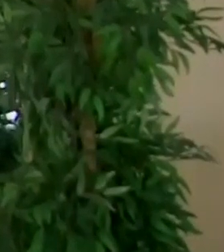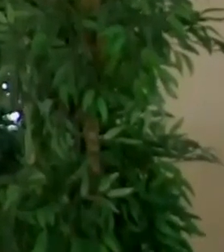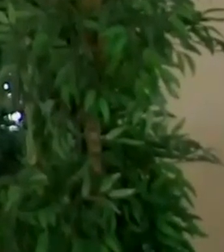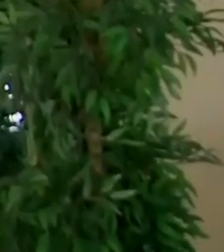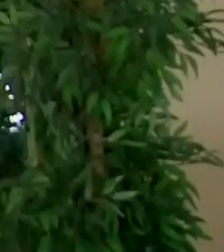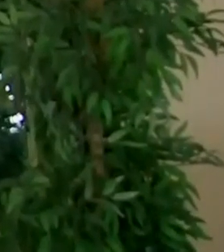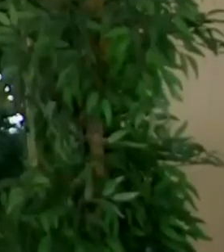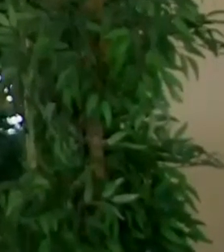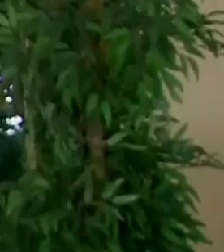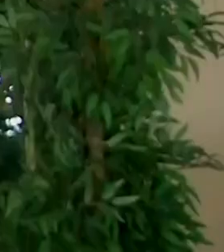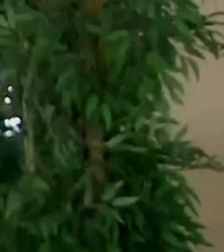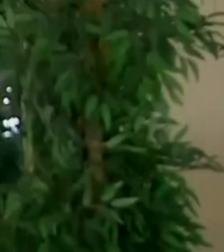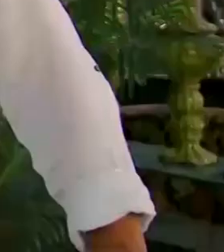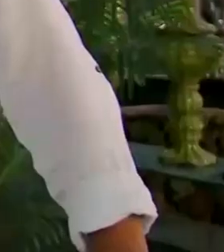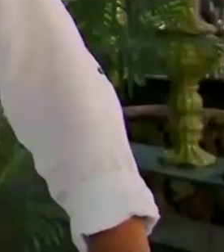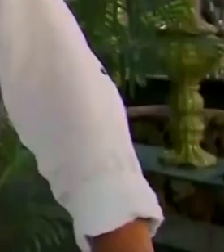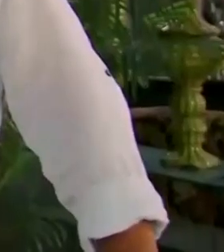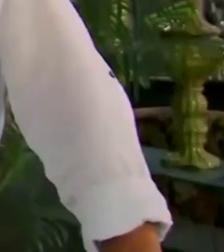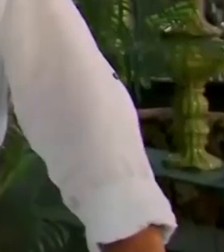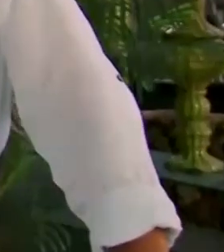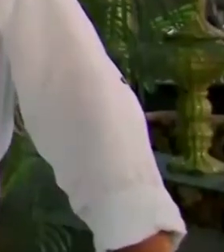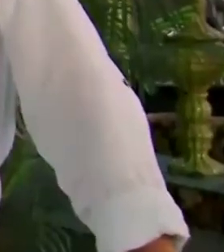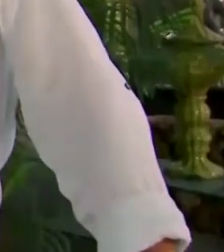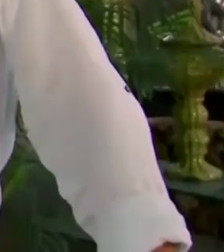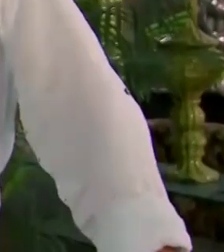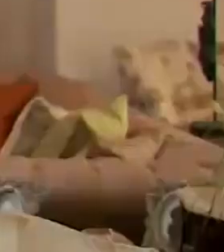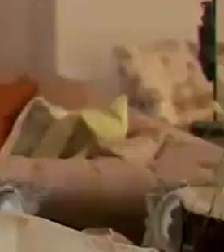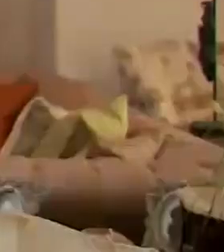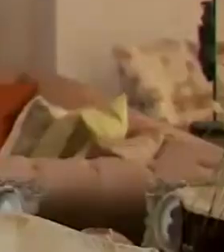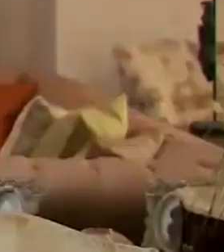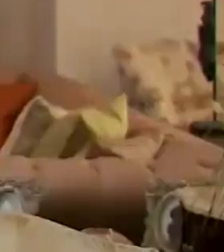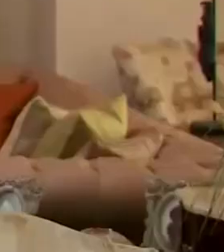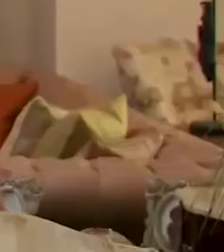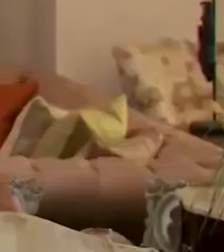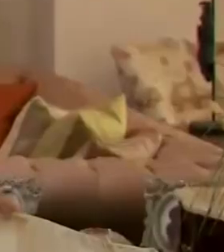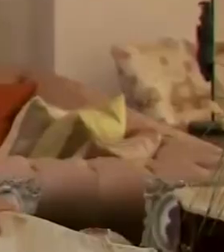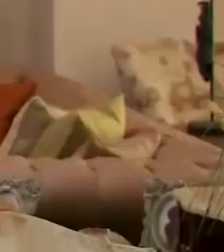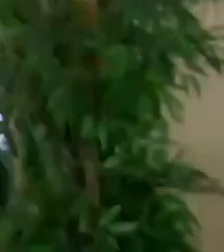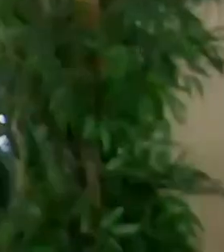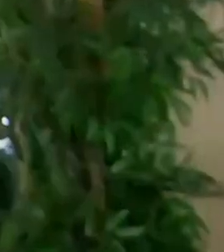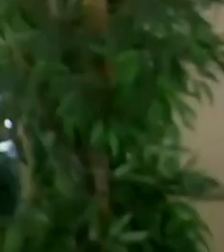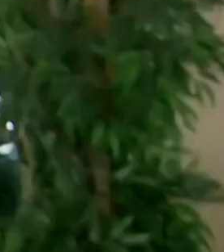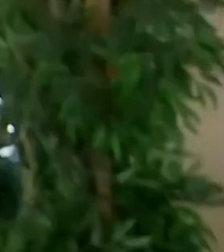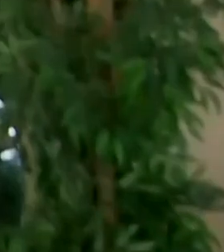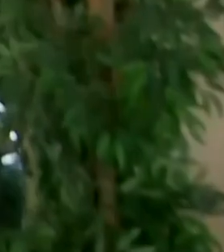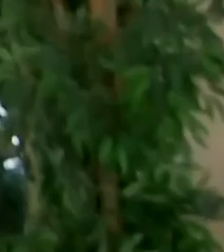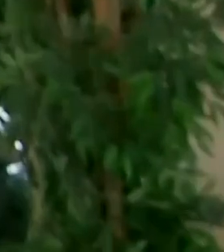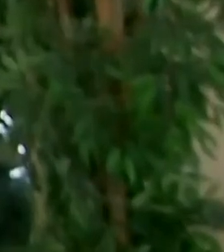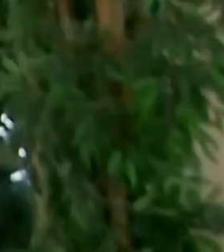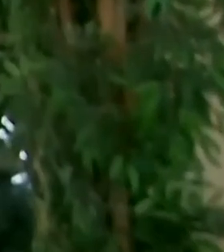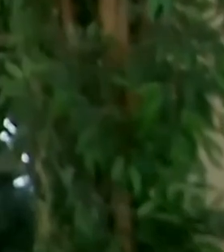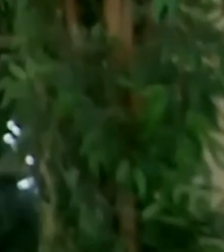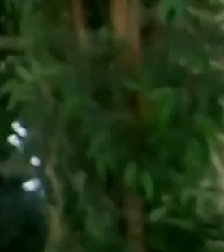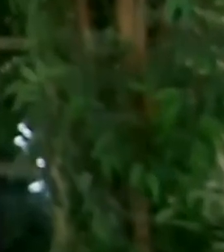Biricik önce sağlam olan sandalyeyi tuttu. Rüyamın yüzünde büyük bir hayal kırıklığı. Serpil ile Kemal dikkat kesilmişler. Biricik şimdi